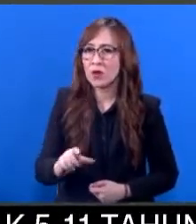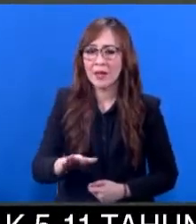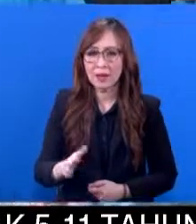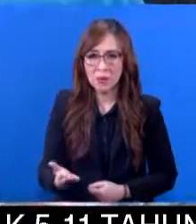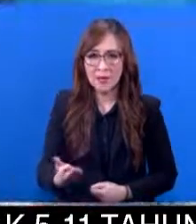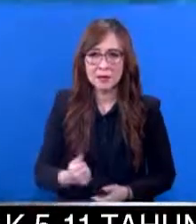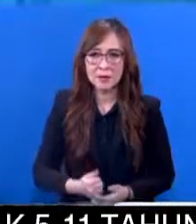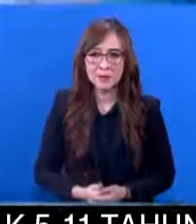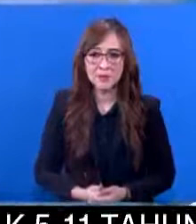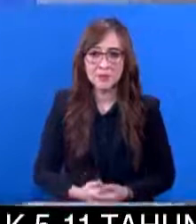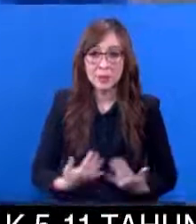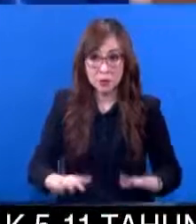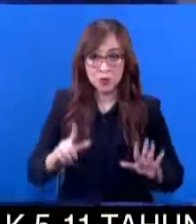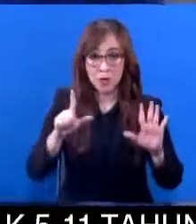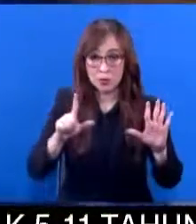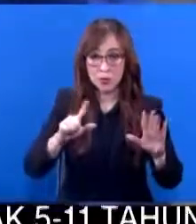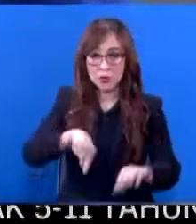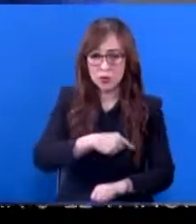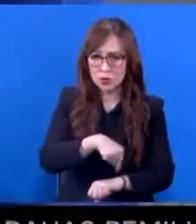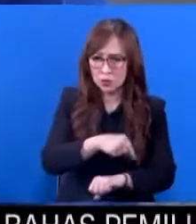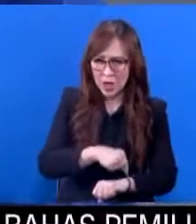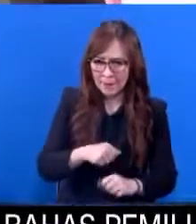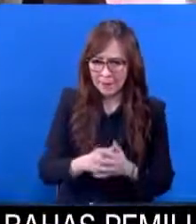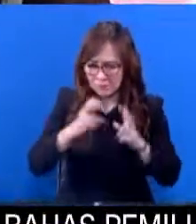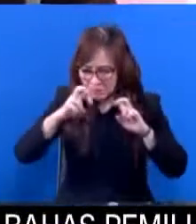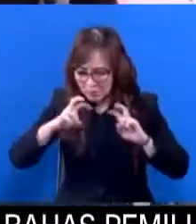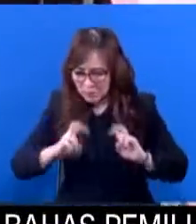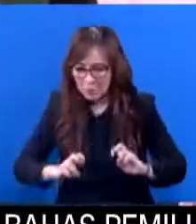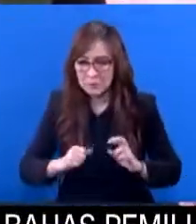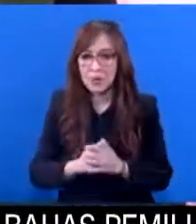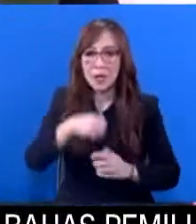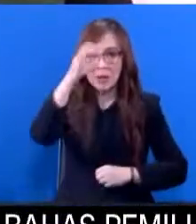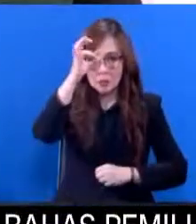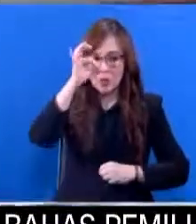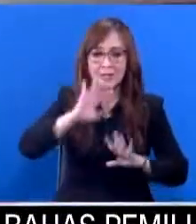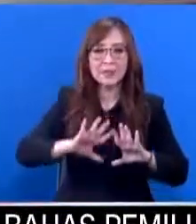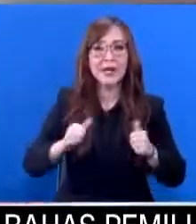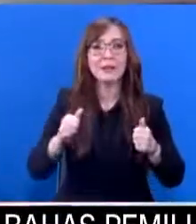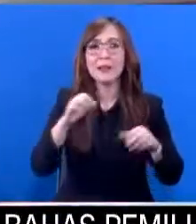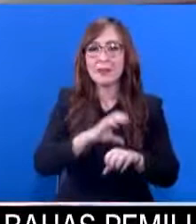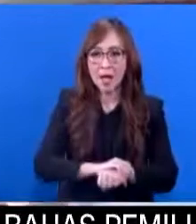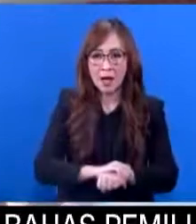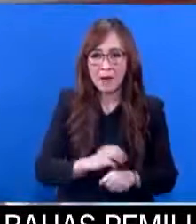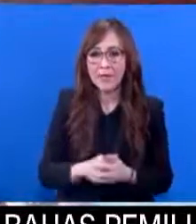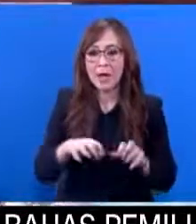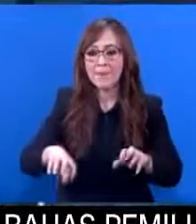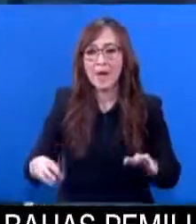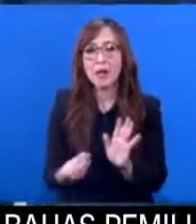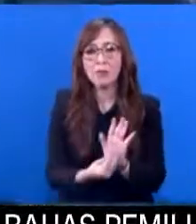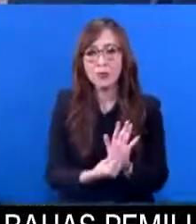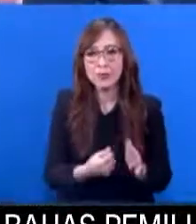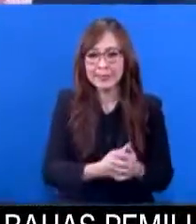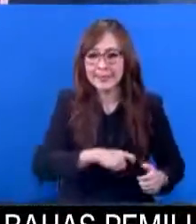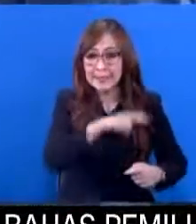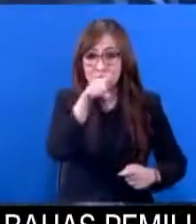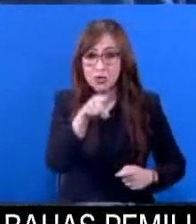tewas. Setelah 7 jam melakukan penelusuran, polisi menangkap dua tersangka utama dengan barang bukti sebilah celurit.